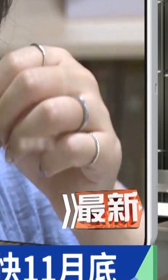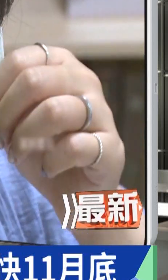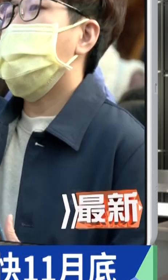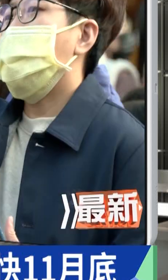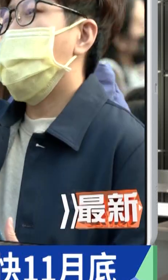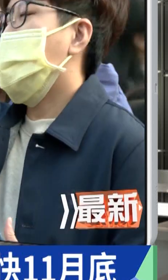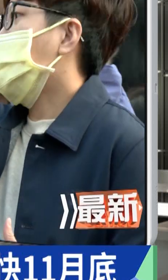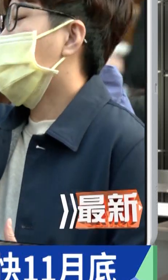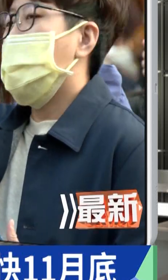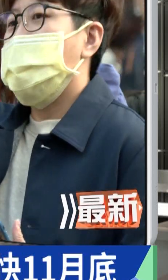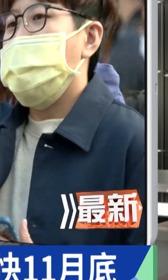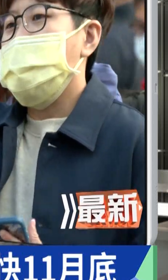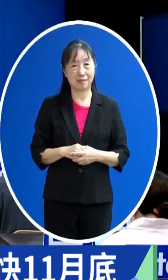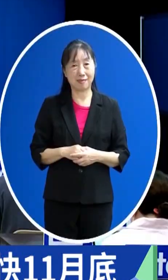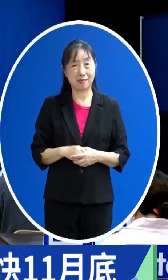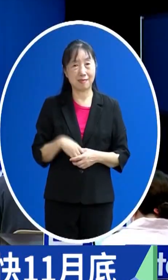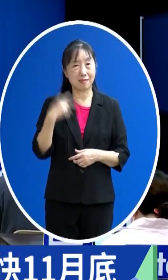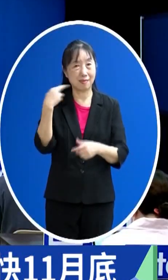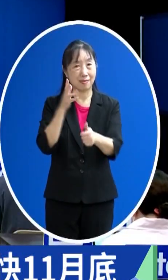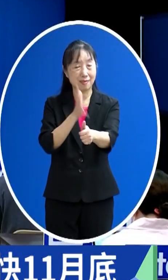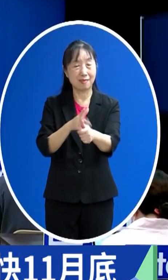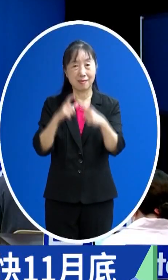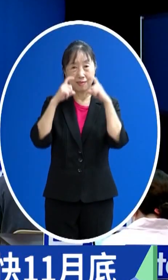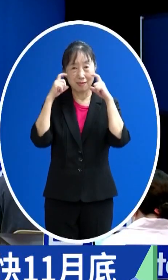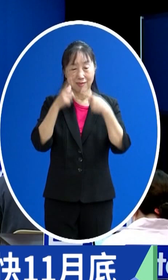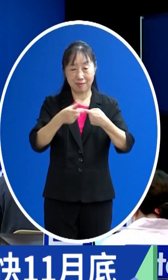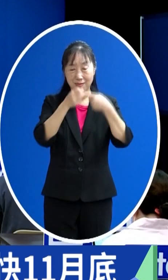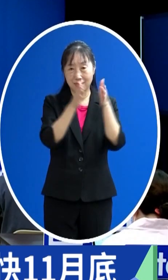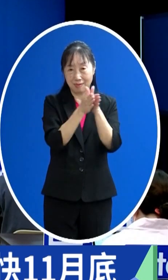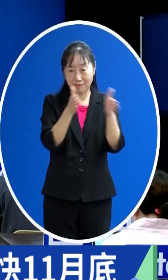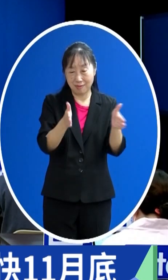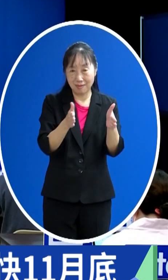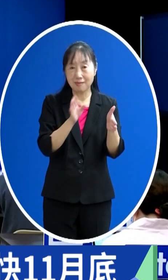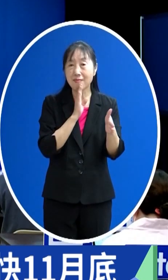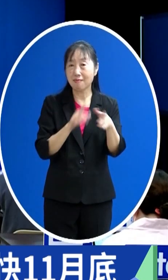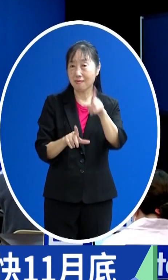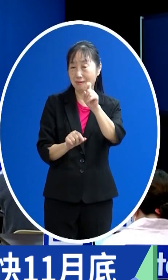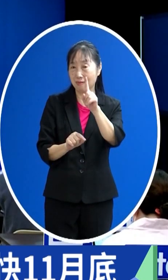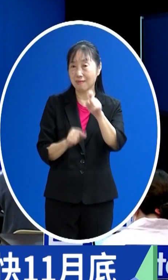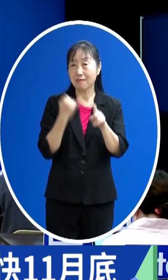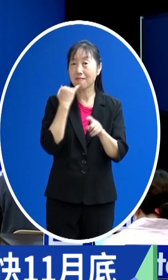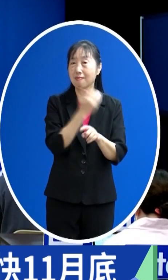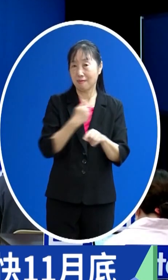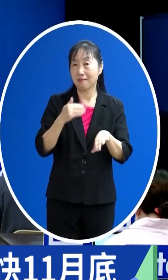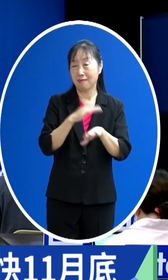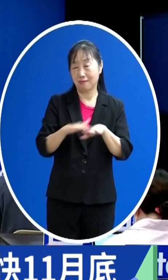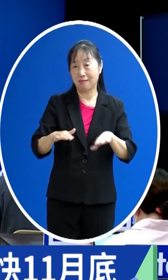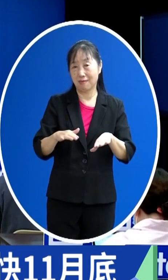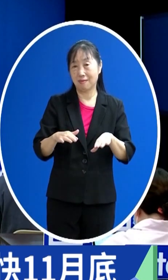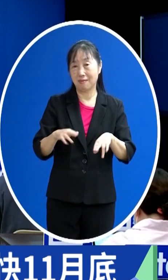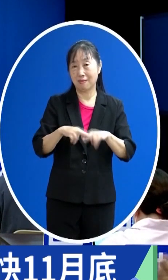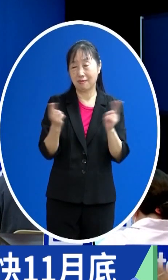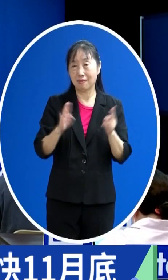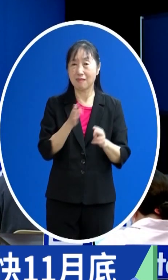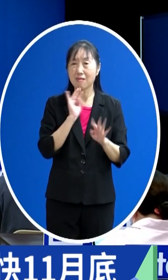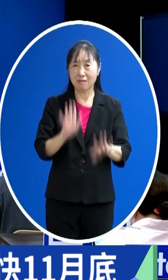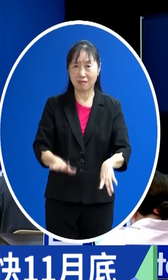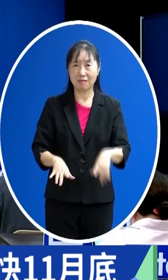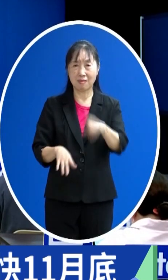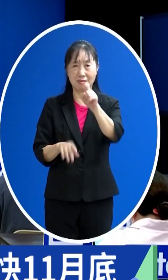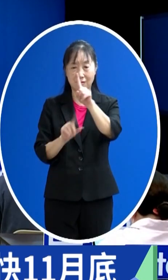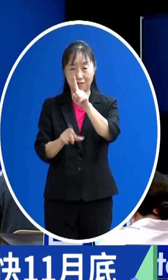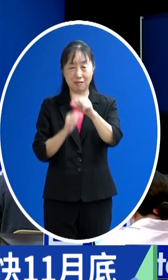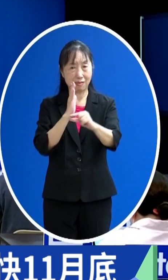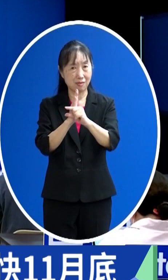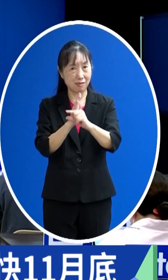日期，带您了解。 想问一下，那个口罩第一阶段先前有说11月有可能会实施，但现在已经11月中了，那